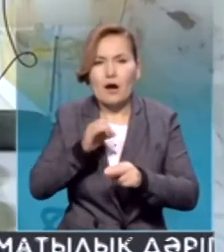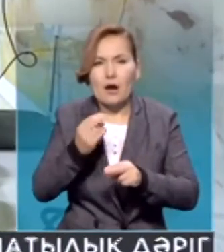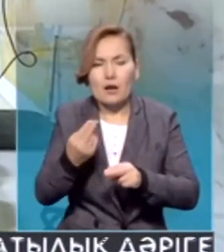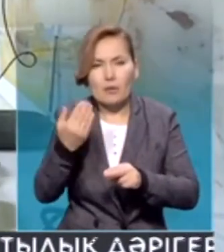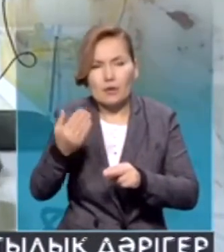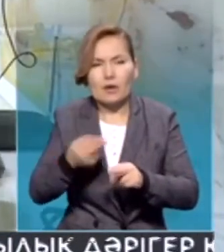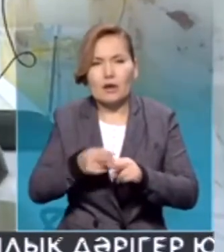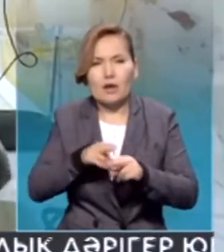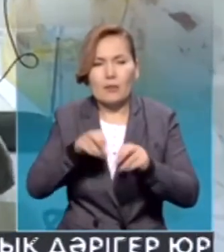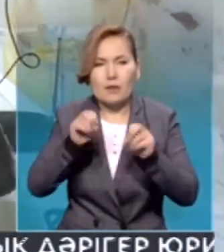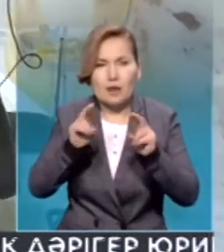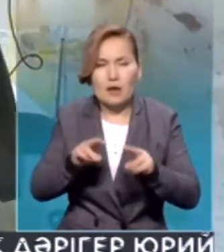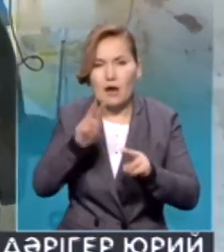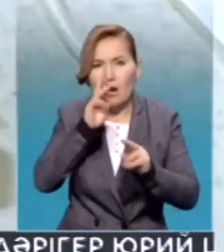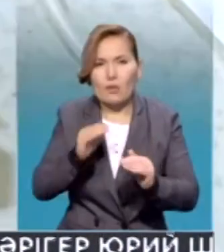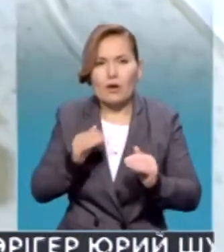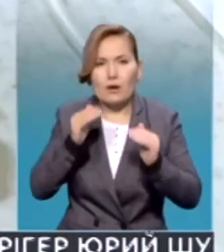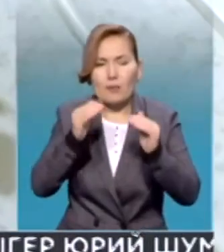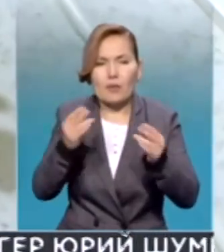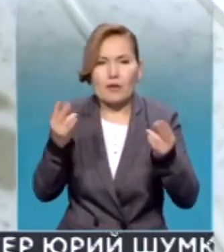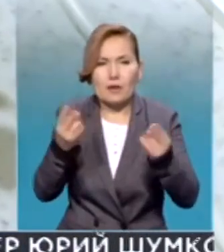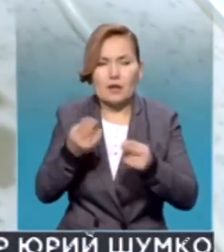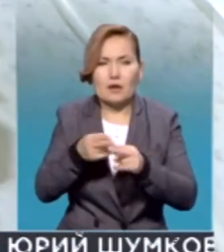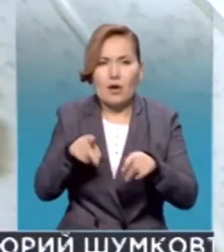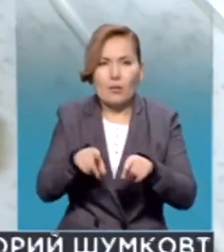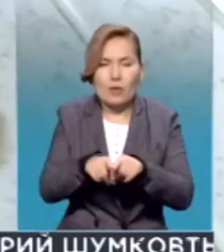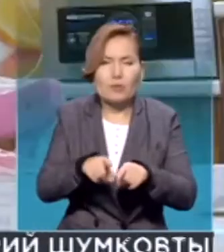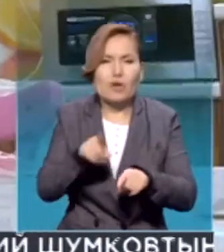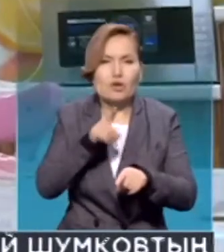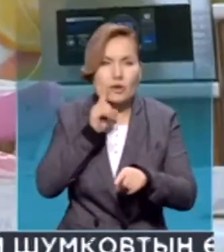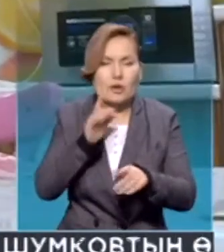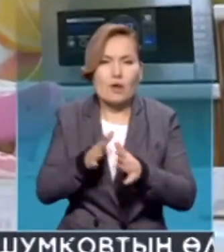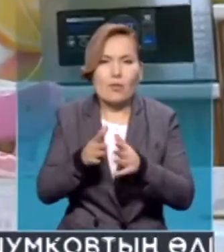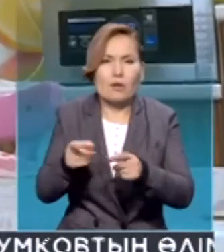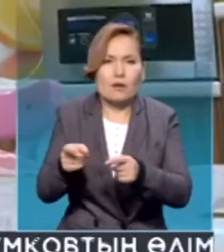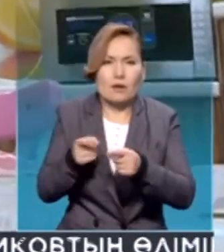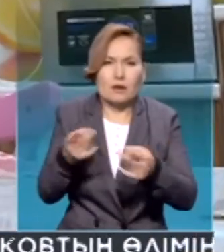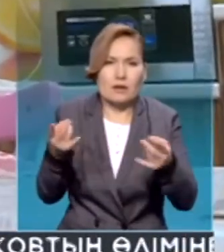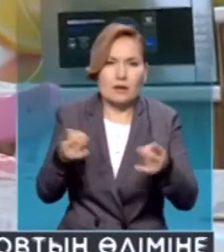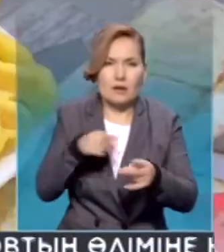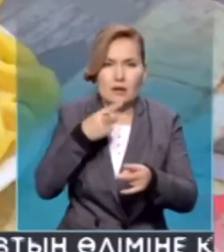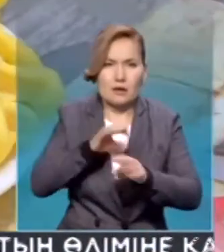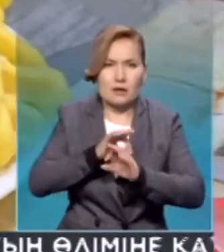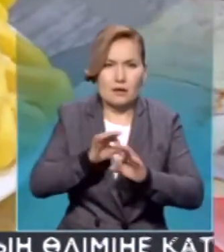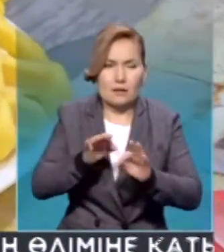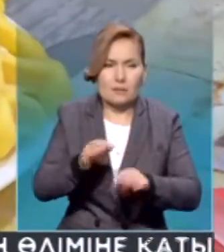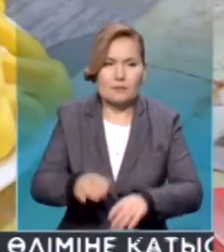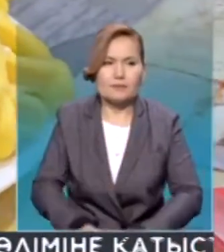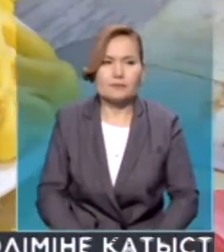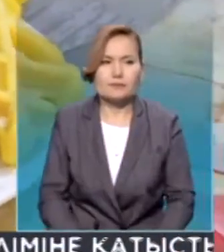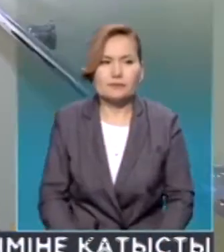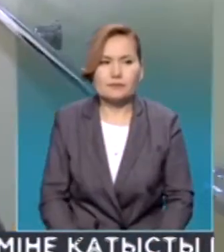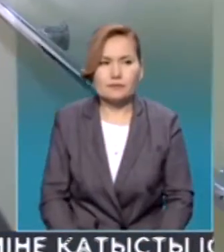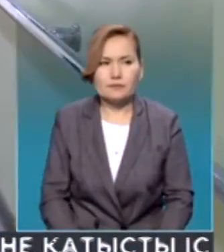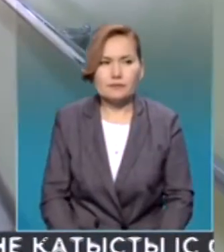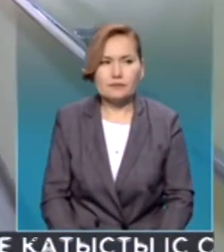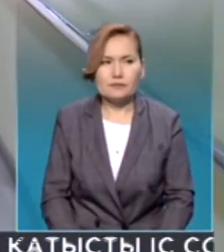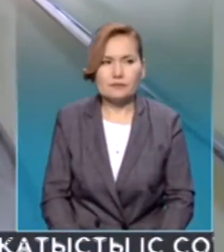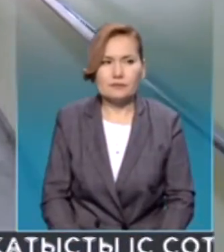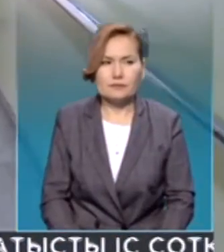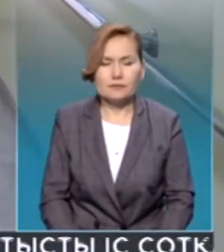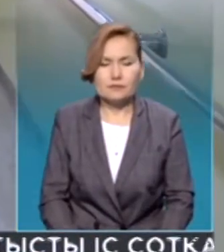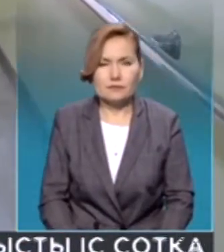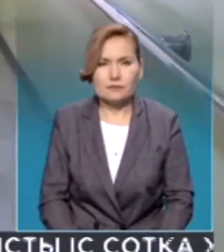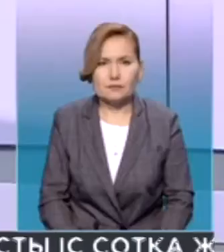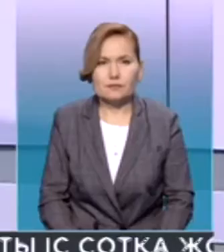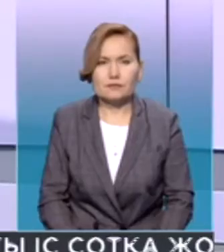бұл мамандардың мәртебесі көтерілмей, саладағы кадр тапшылығы күн тәртібінен түспейді дейді. Сәбит Әлдебай, Қазақстан ұлттық